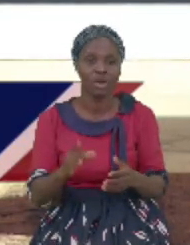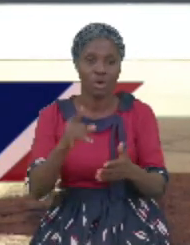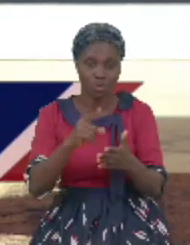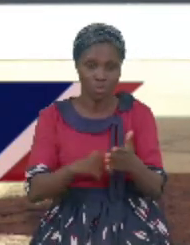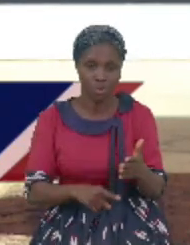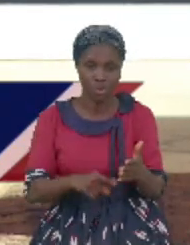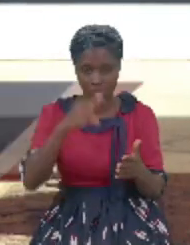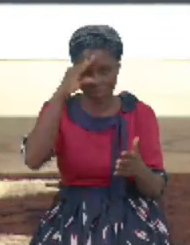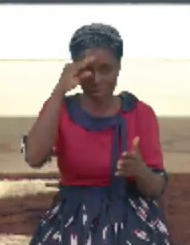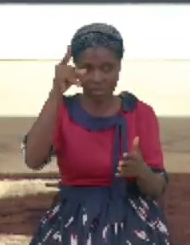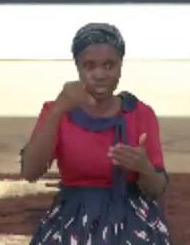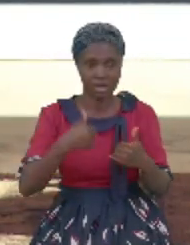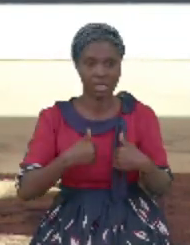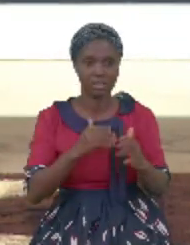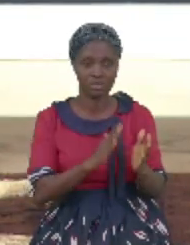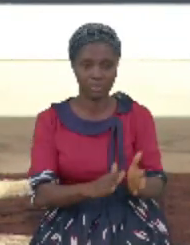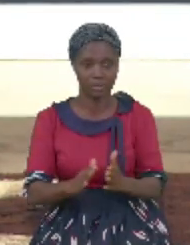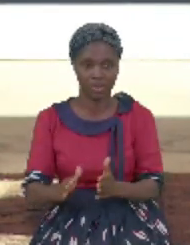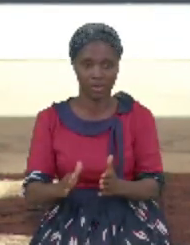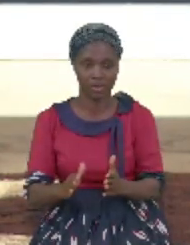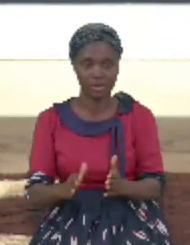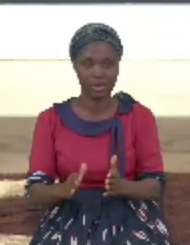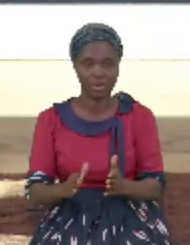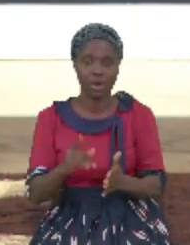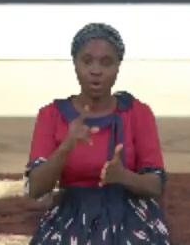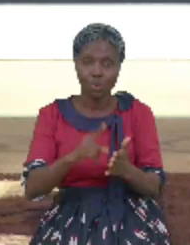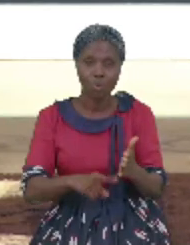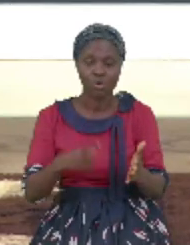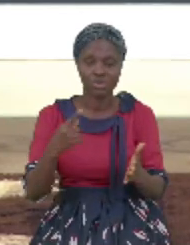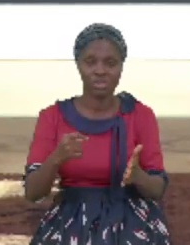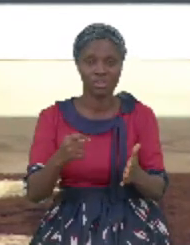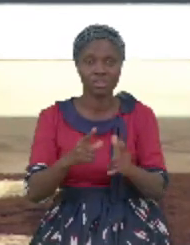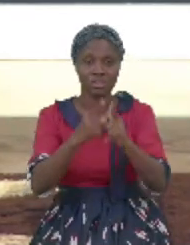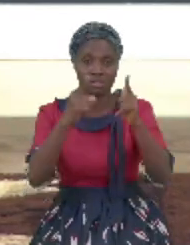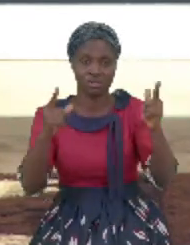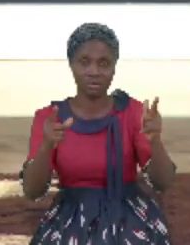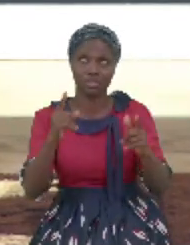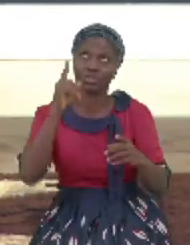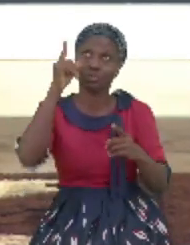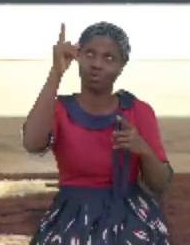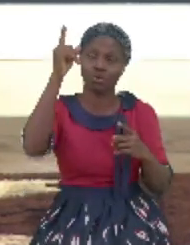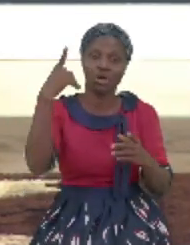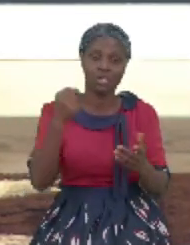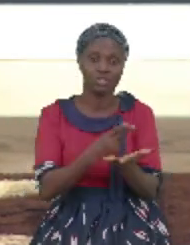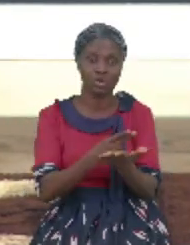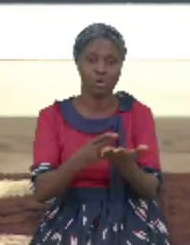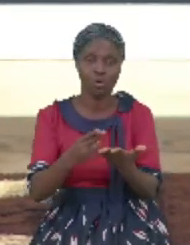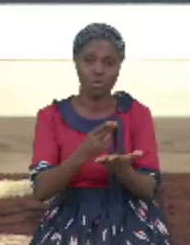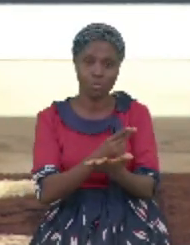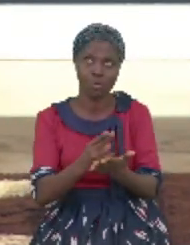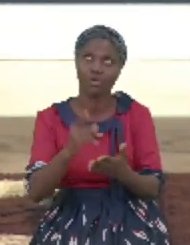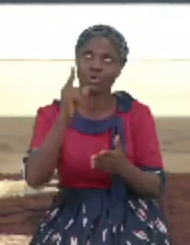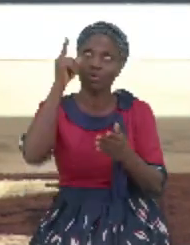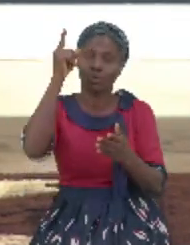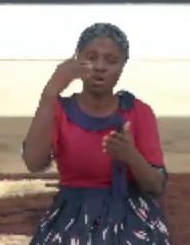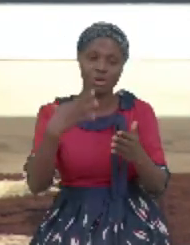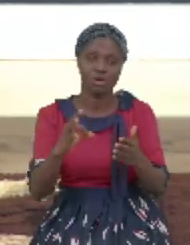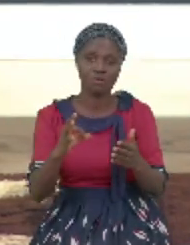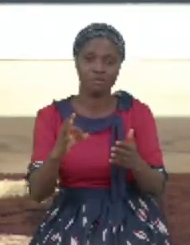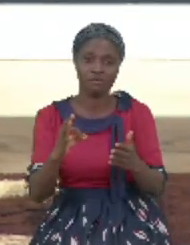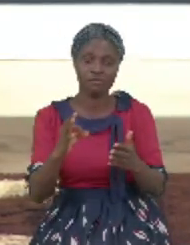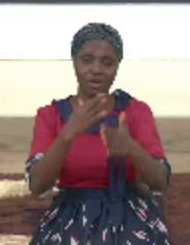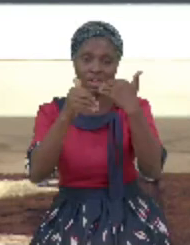que toi fit de telles choses pour ceux qui se confient en lui. Ce que le Dieu Tout-Puissant, le grand Dieu, le